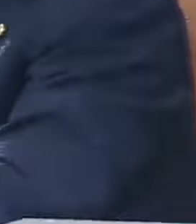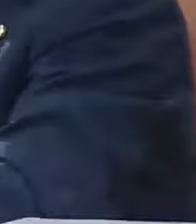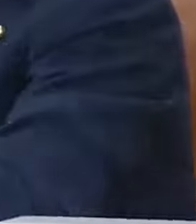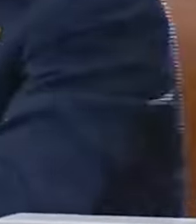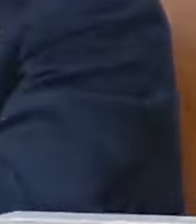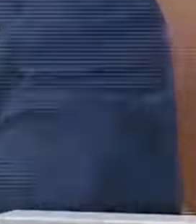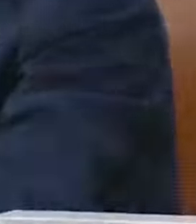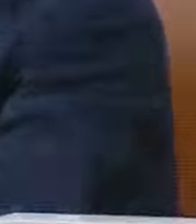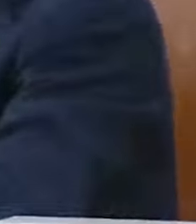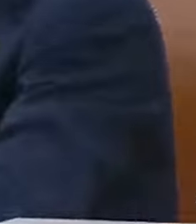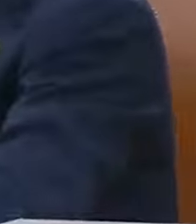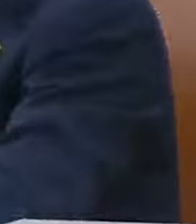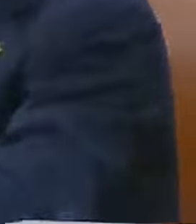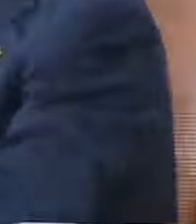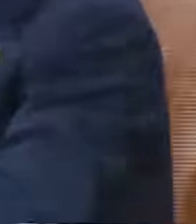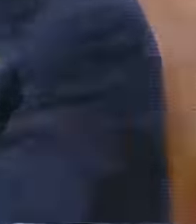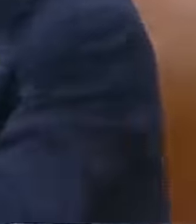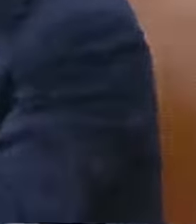허리가 안 좋습니까?